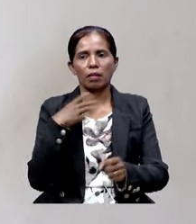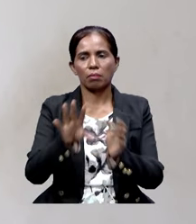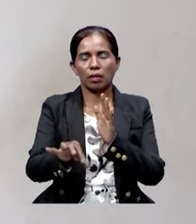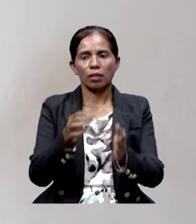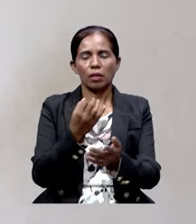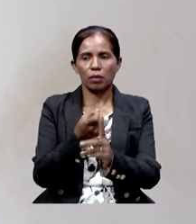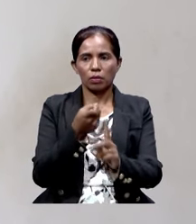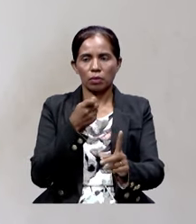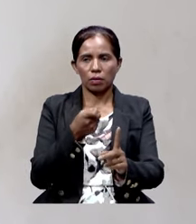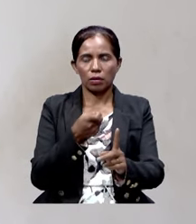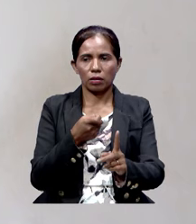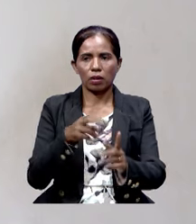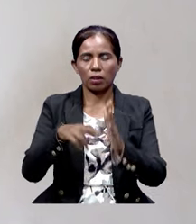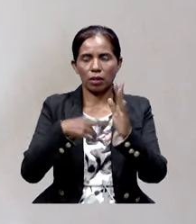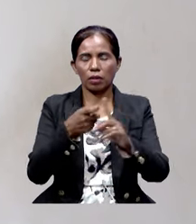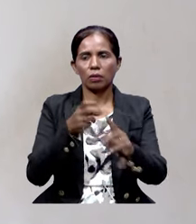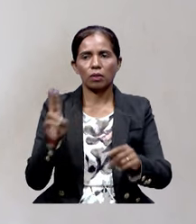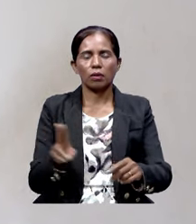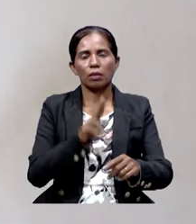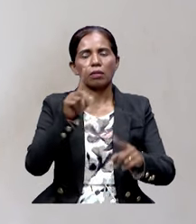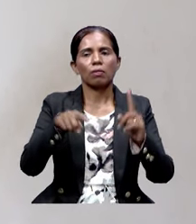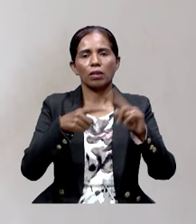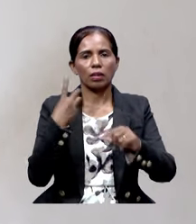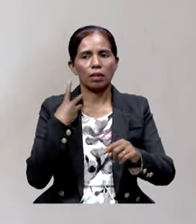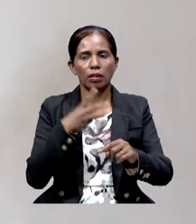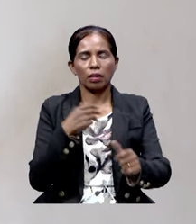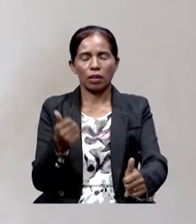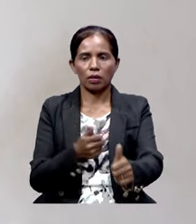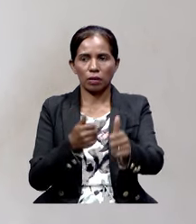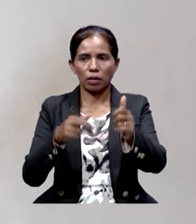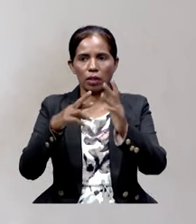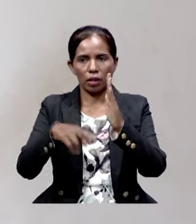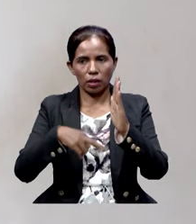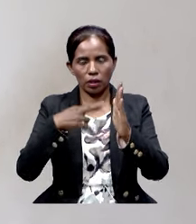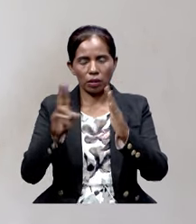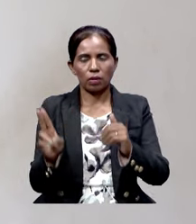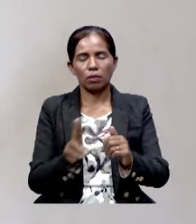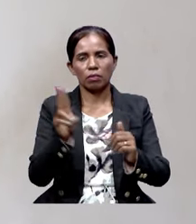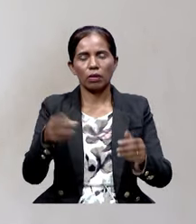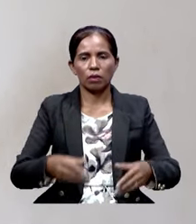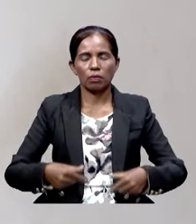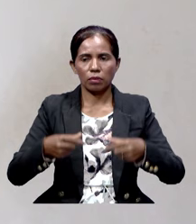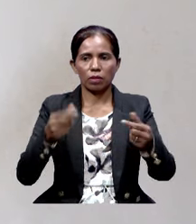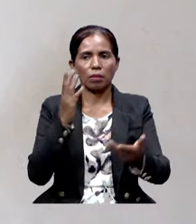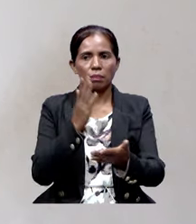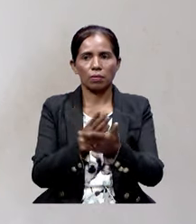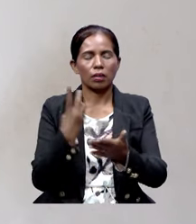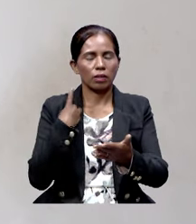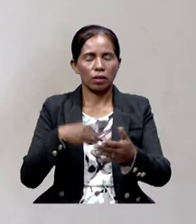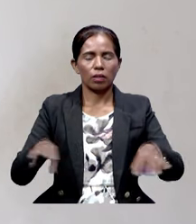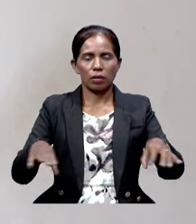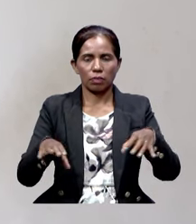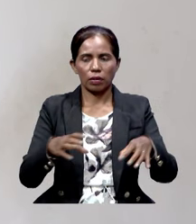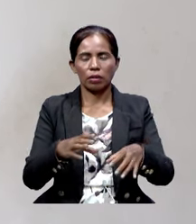nemus kriteria us universidad de katak bain hira itala tuir kriteria nebe mak universidad de hasai si hapara itene bol studu.